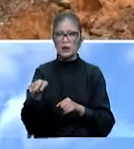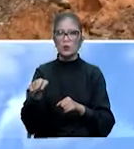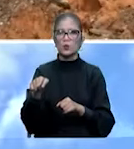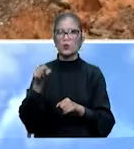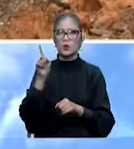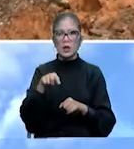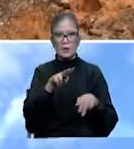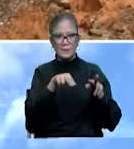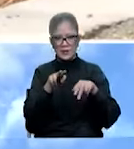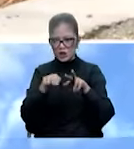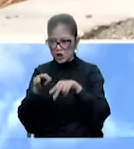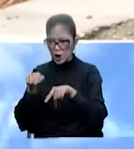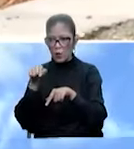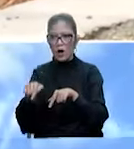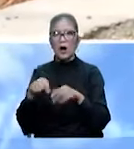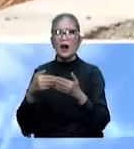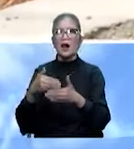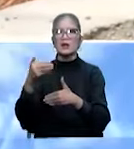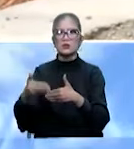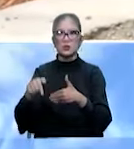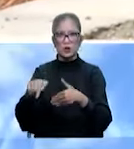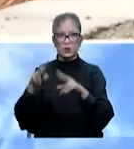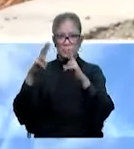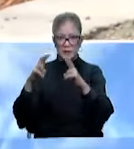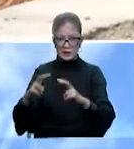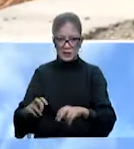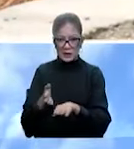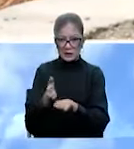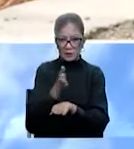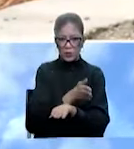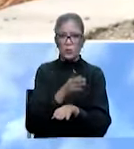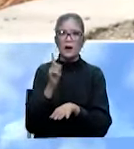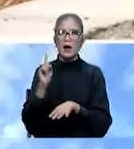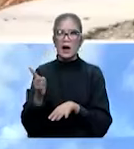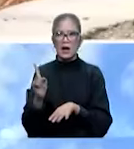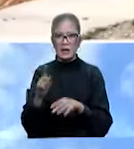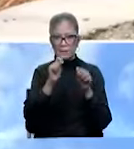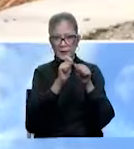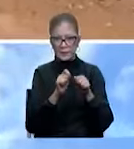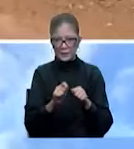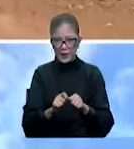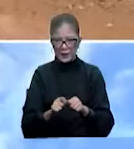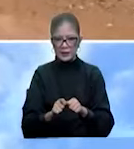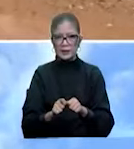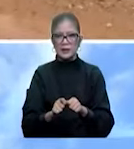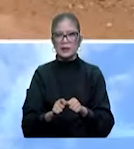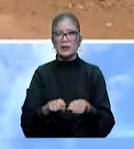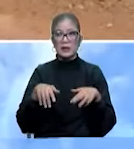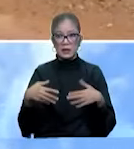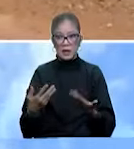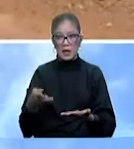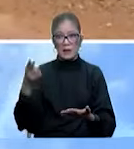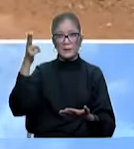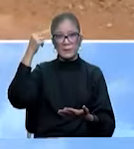lokasi dan juga nantinya akan melakukan analisis sebelum akan ada tindakan perbaikan yang akan dilakukan oleh Pemda dan